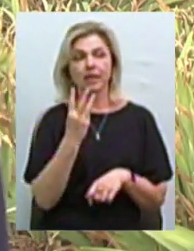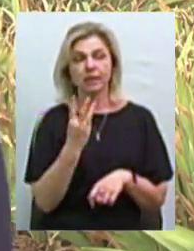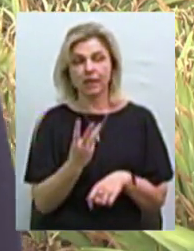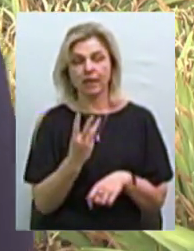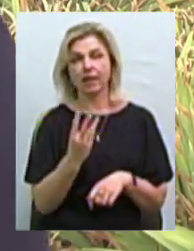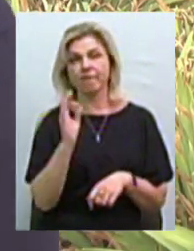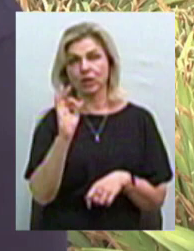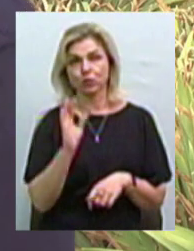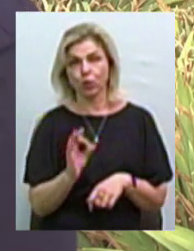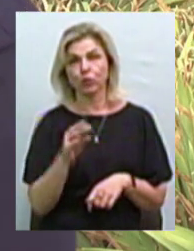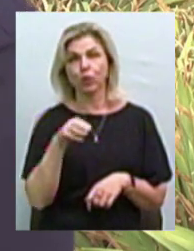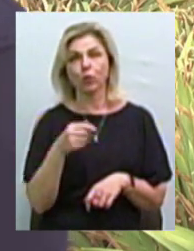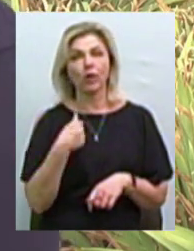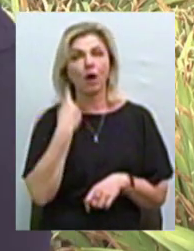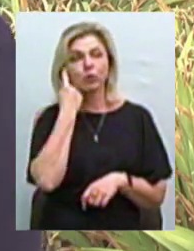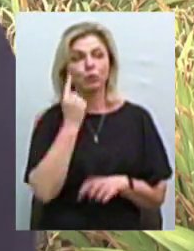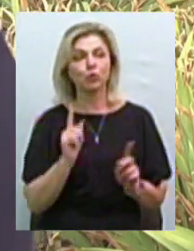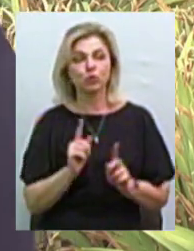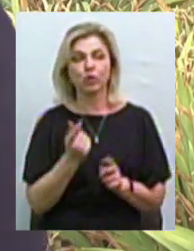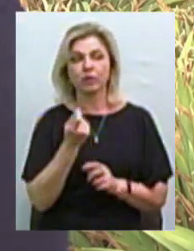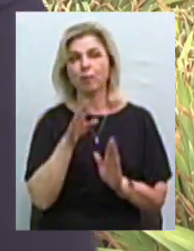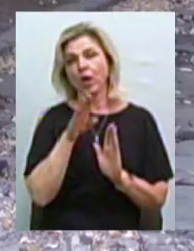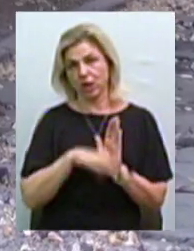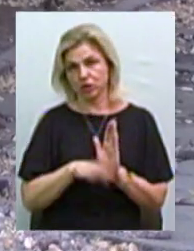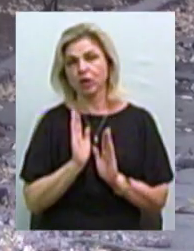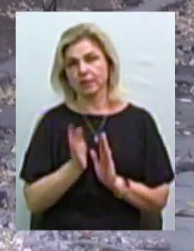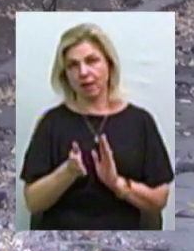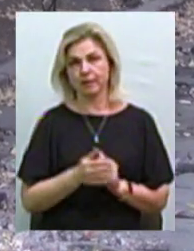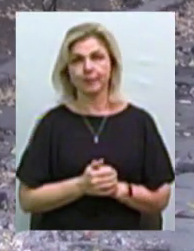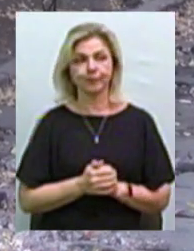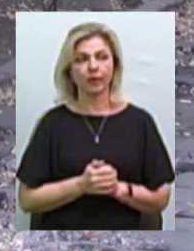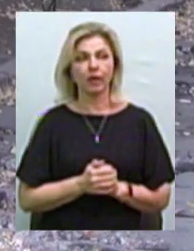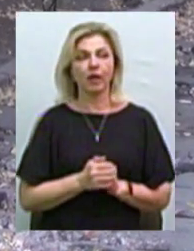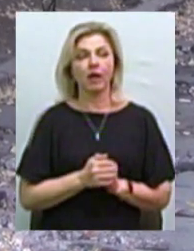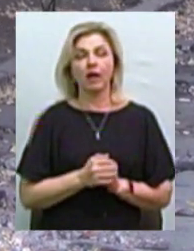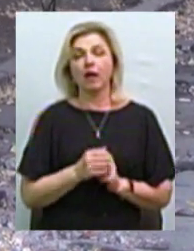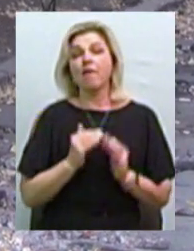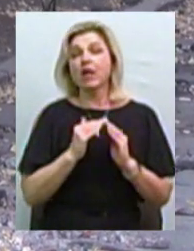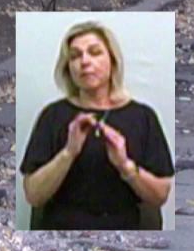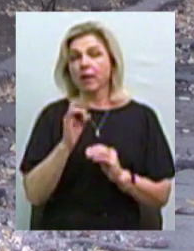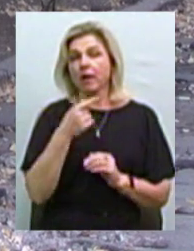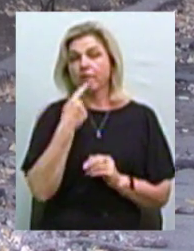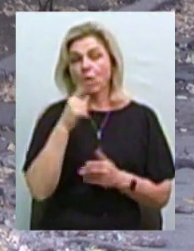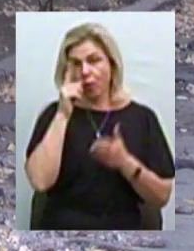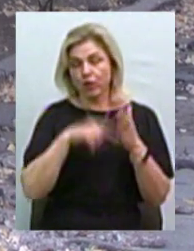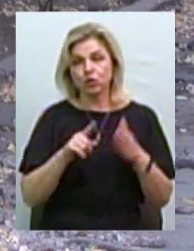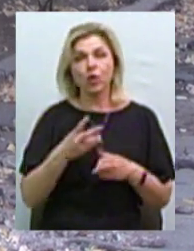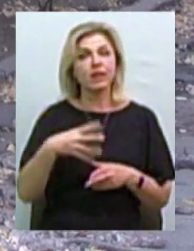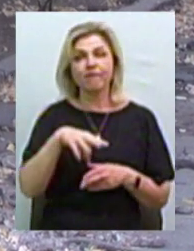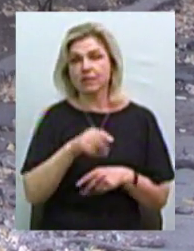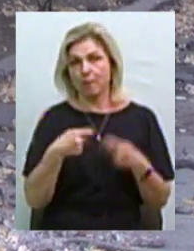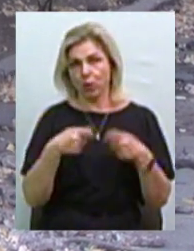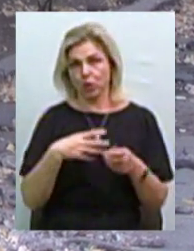мені, відсотка, то я думаю, що трохи гірше стане. Руслан Народа впевнений, не всі люди продаватимуть свої земельні